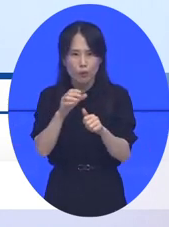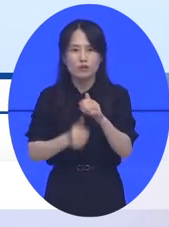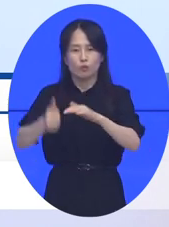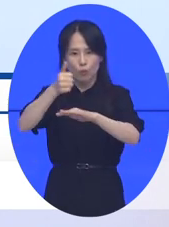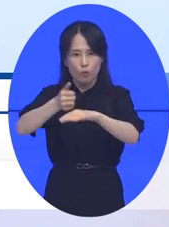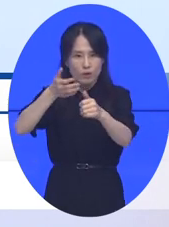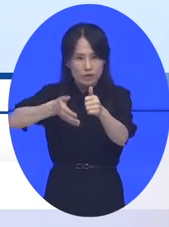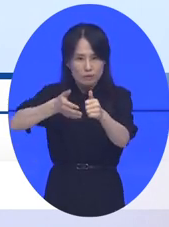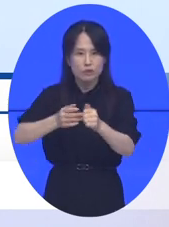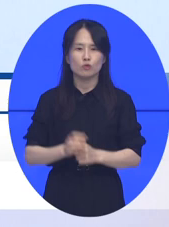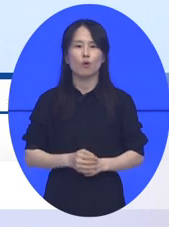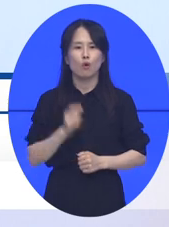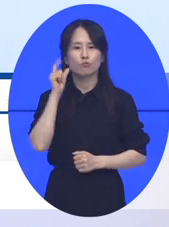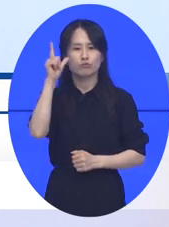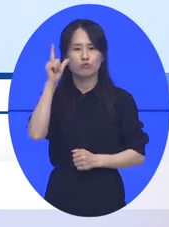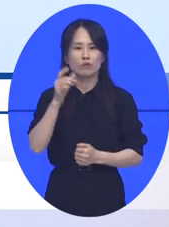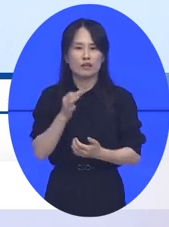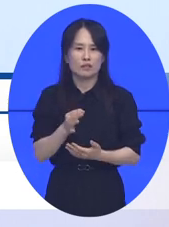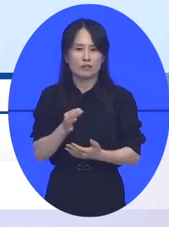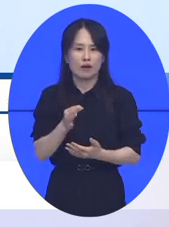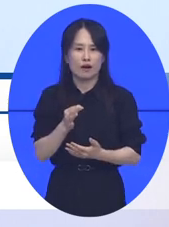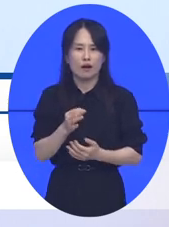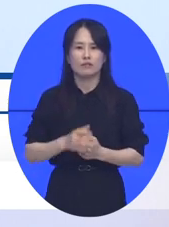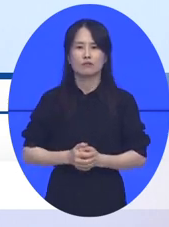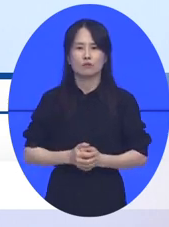성공하시기 바랍니다. 훌륭한 자산으로